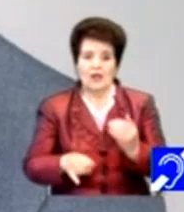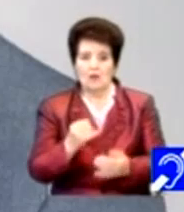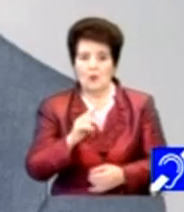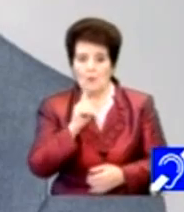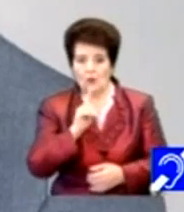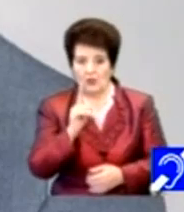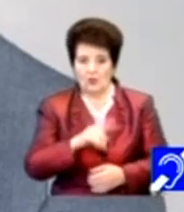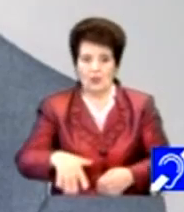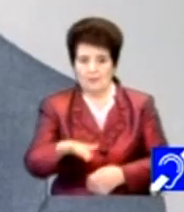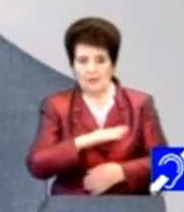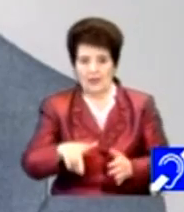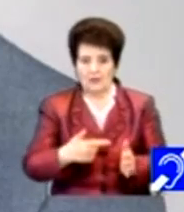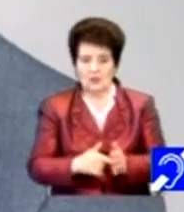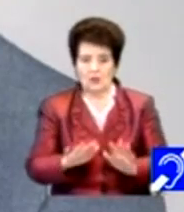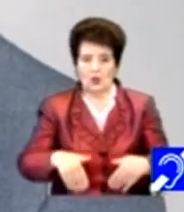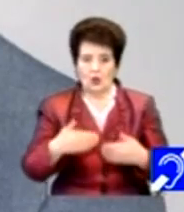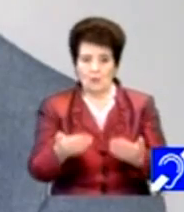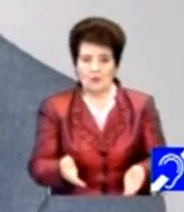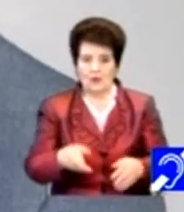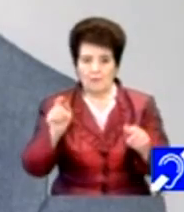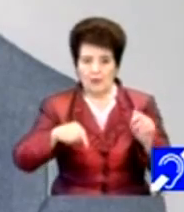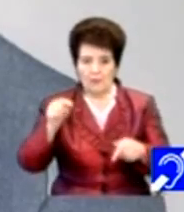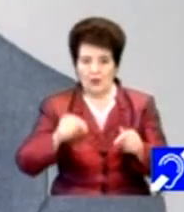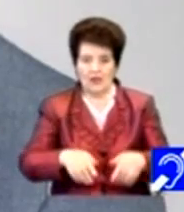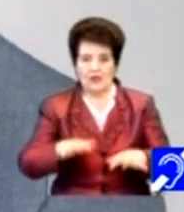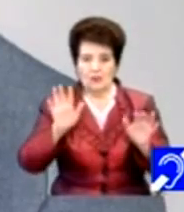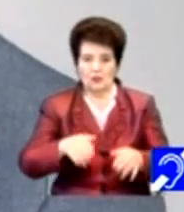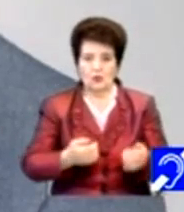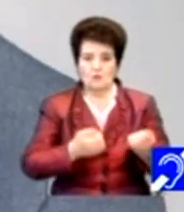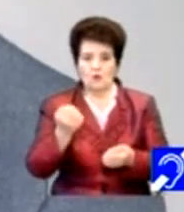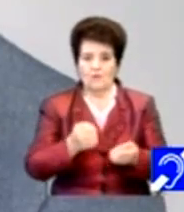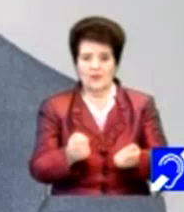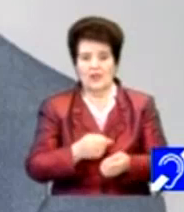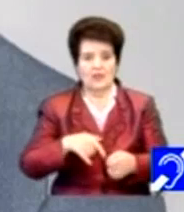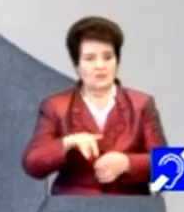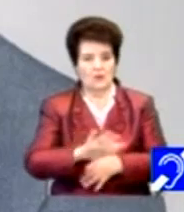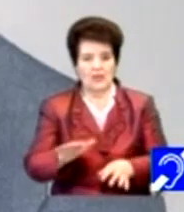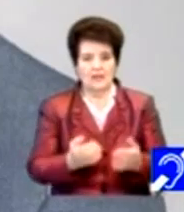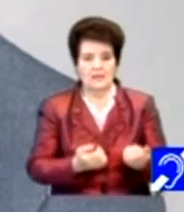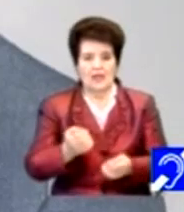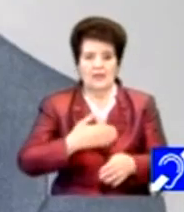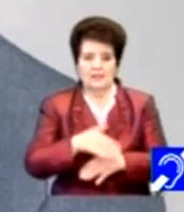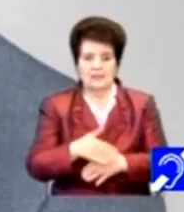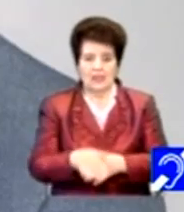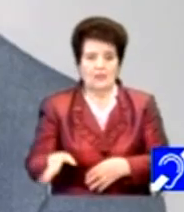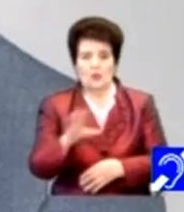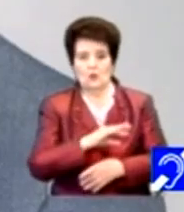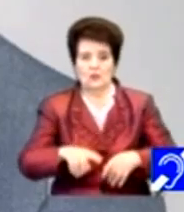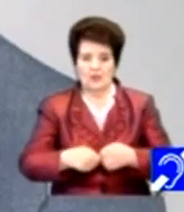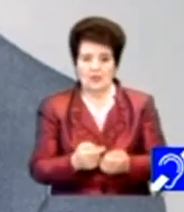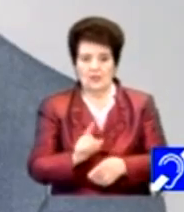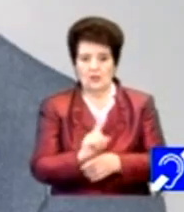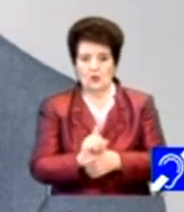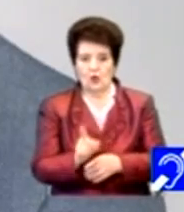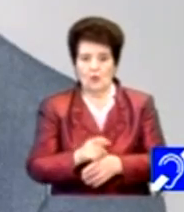portocalii pe teritoriul municipiului și de recomandare ca pe timpul ploilor torențiale șoferii să evite să iasă în stradă. Toți cei care au admis încălcări de norme